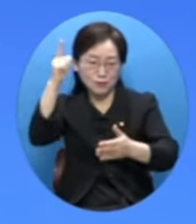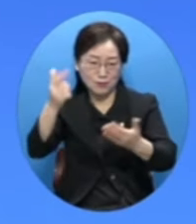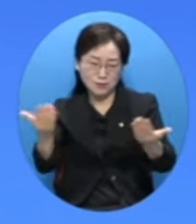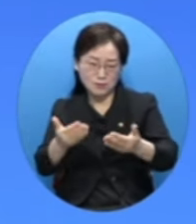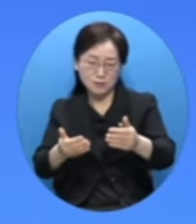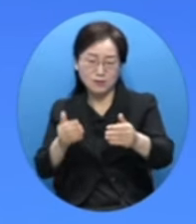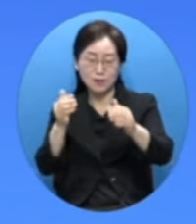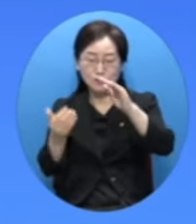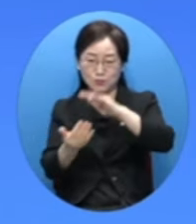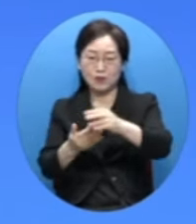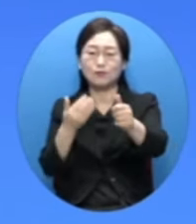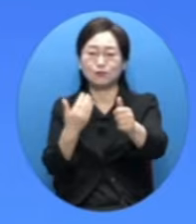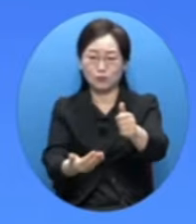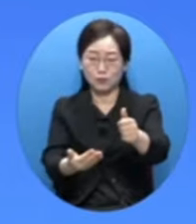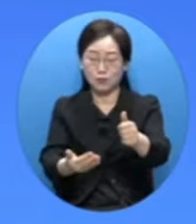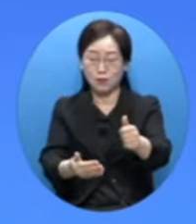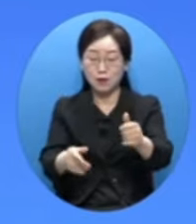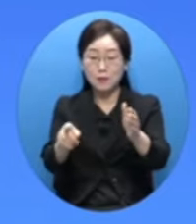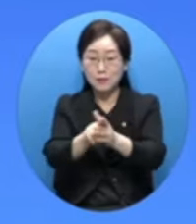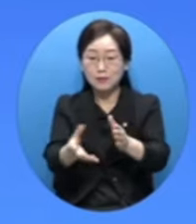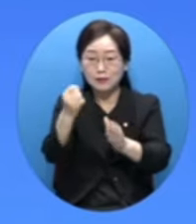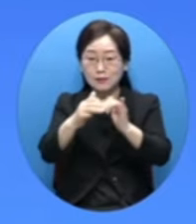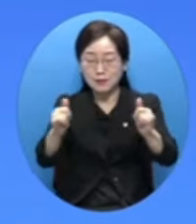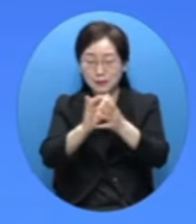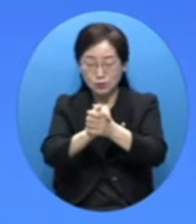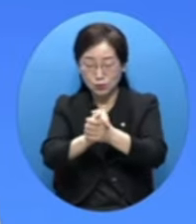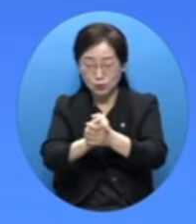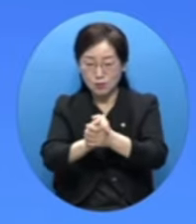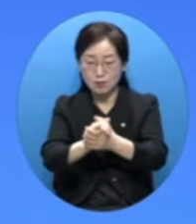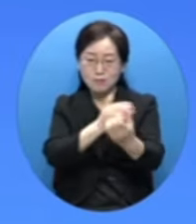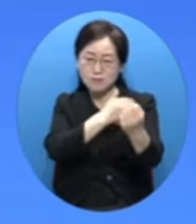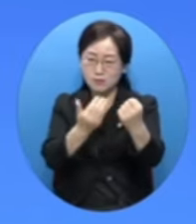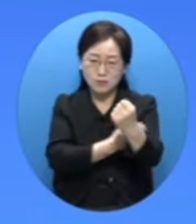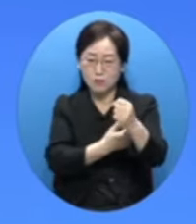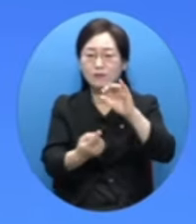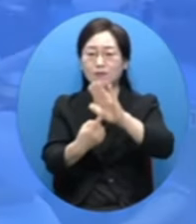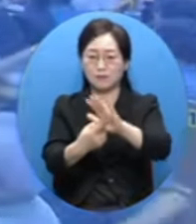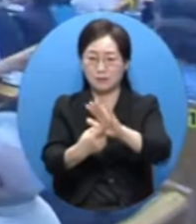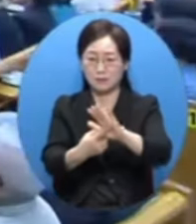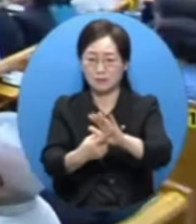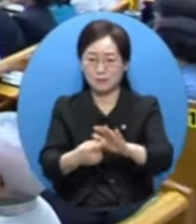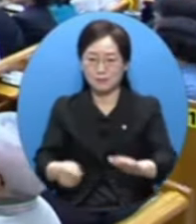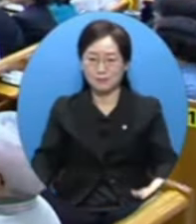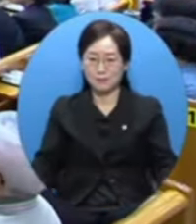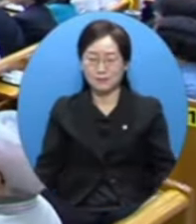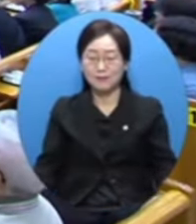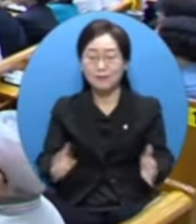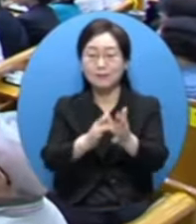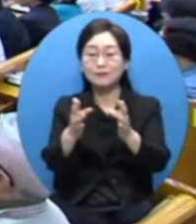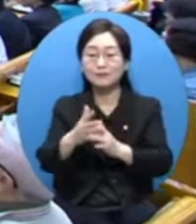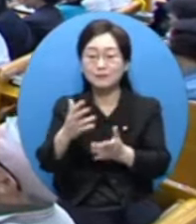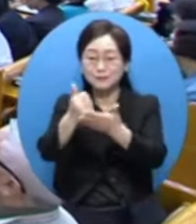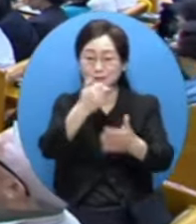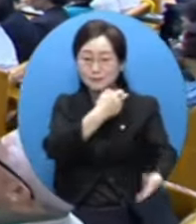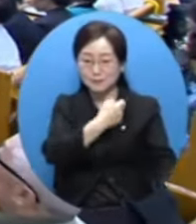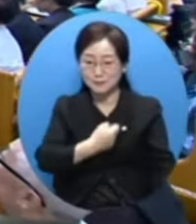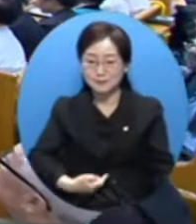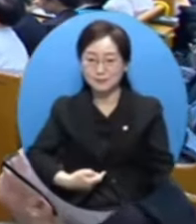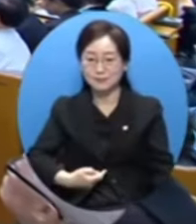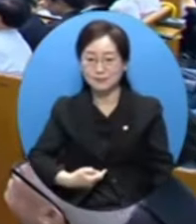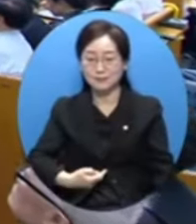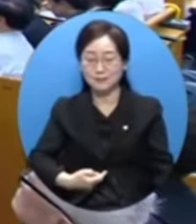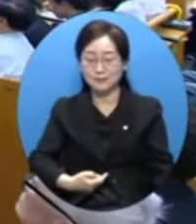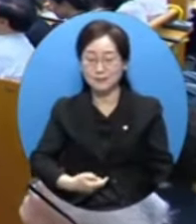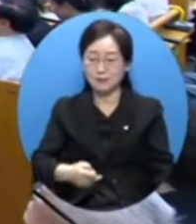것입니다. 믿음의 사람이 기도할 때 기도에 놀라운 능력이 나타나게 됩니다. 예수님의 제자들이 예수님의